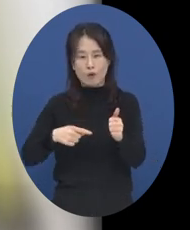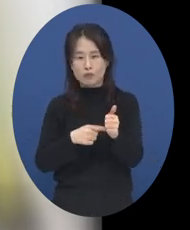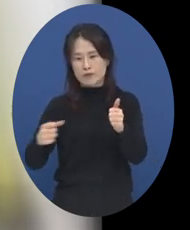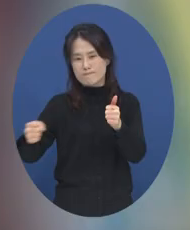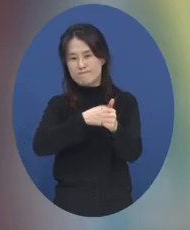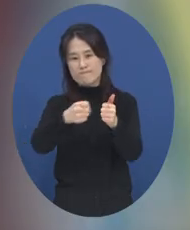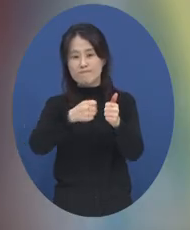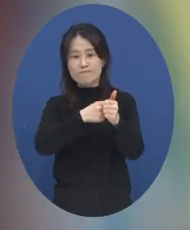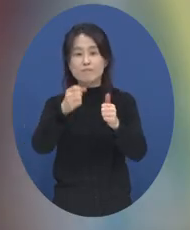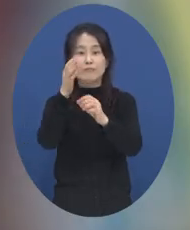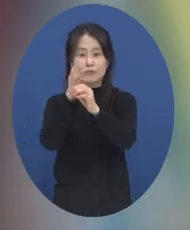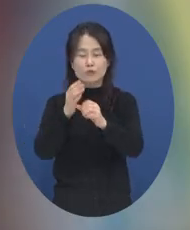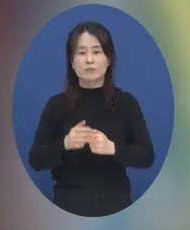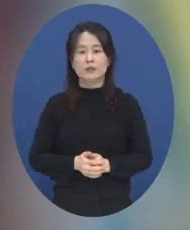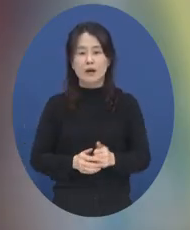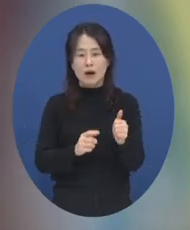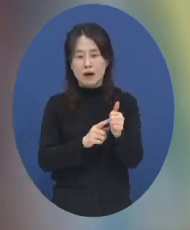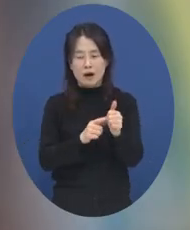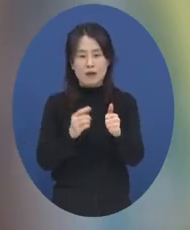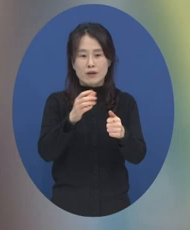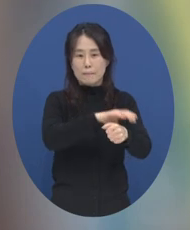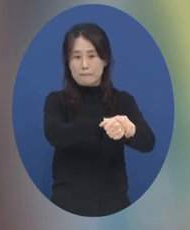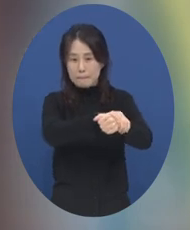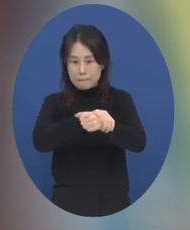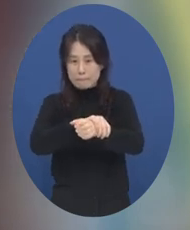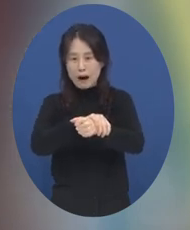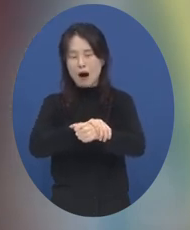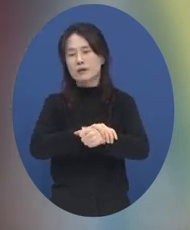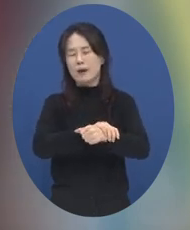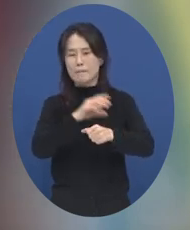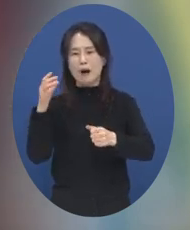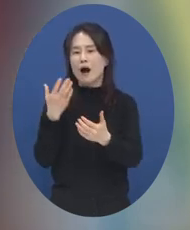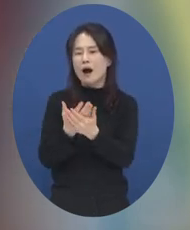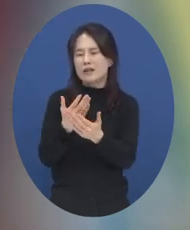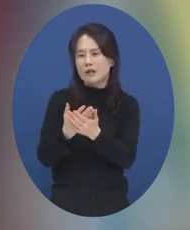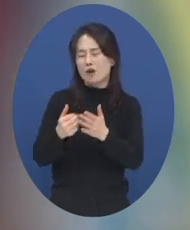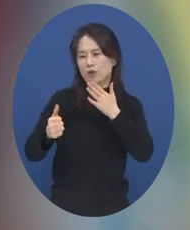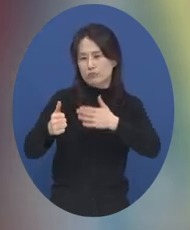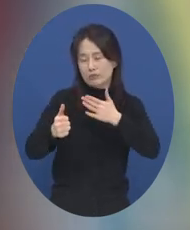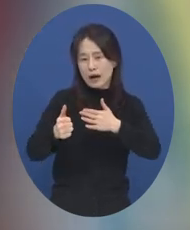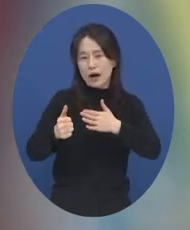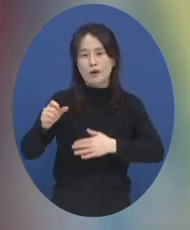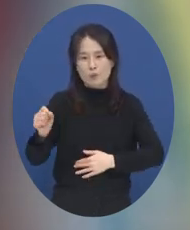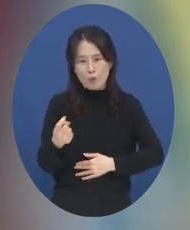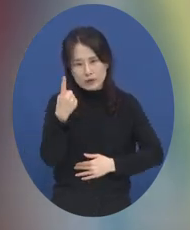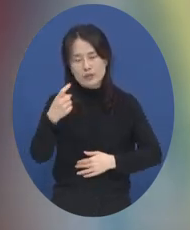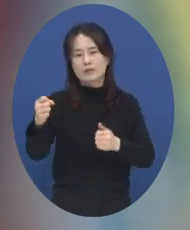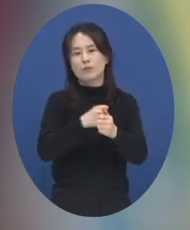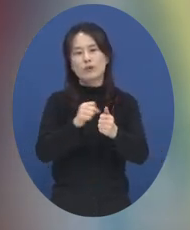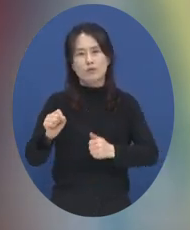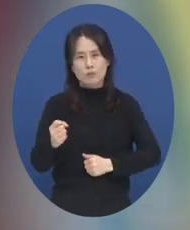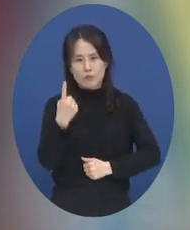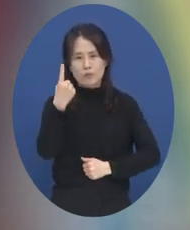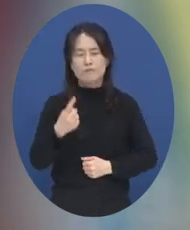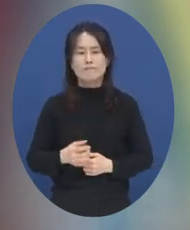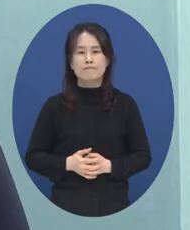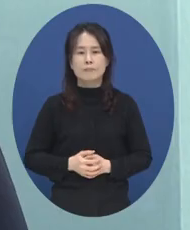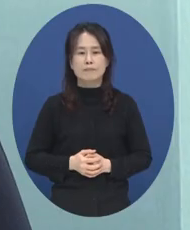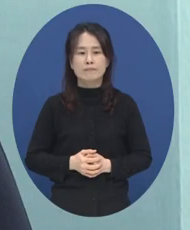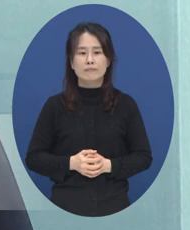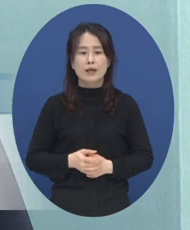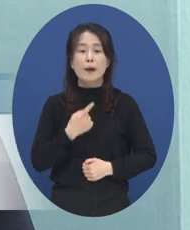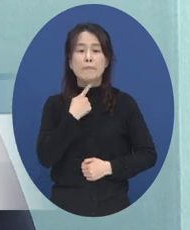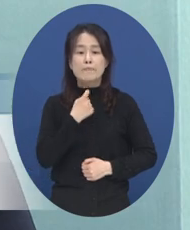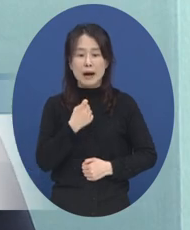때립니다 남성이 구급대원 의 팔을 붙잡았고 구급대원이 이를 놓아 달라고 요구했다 는 게 폭행의 이유입니다